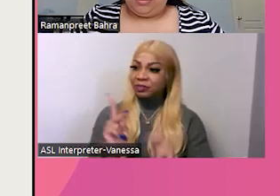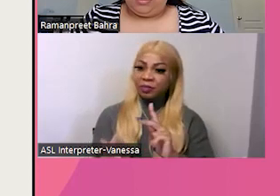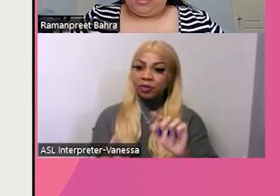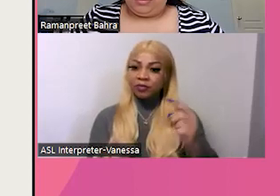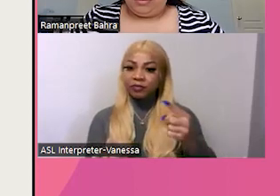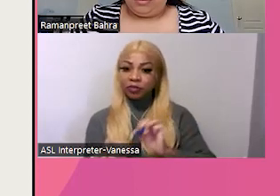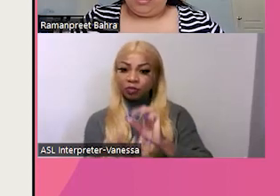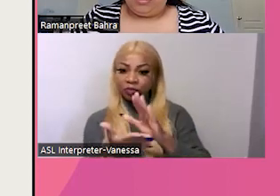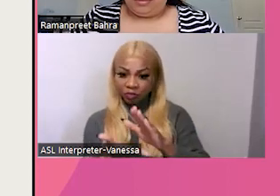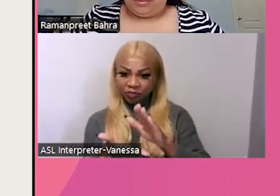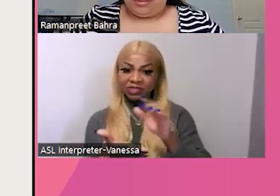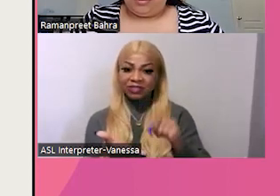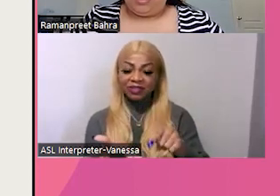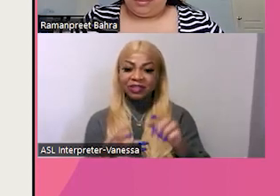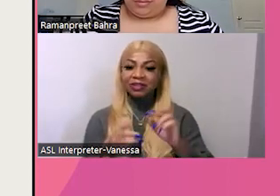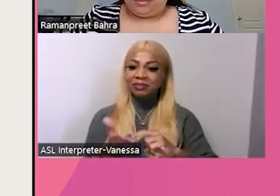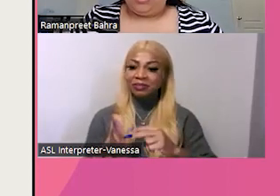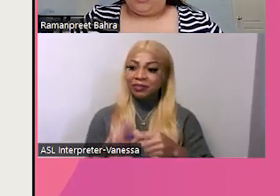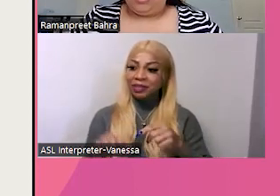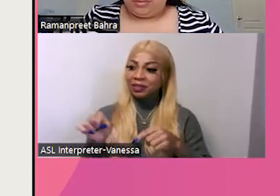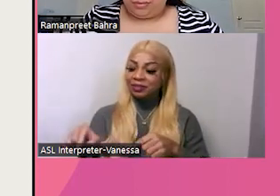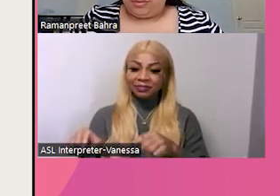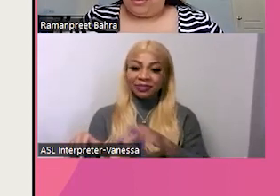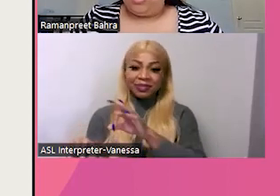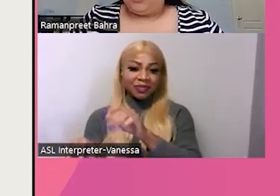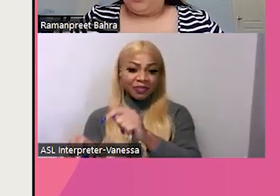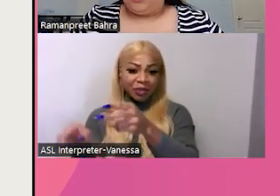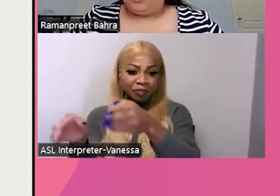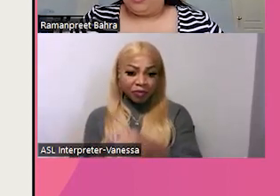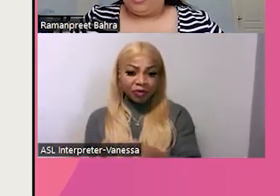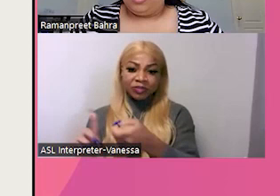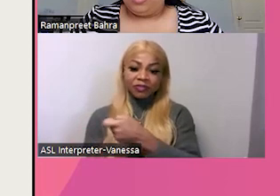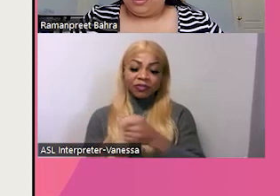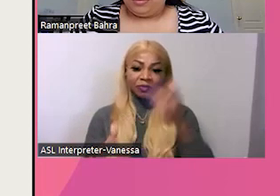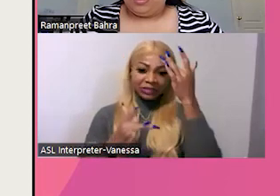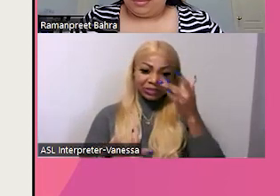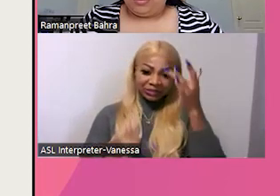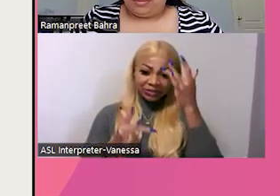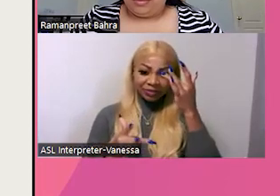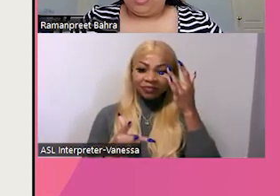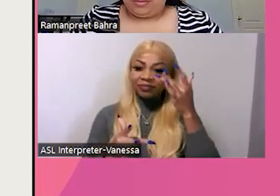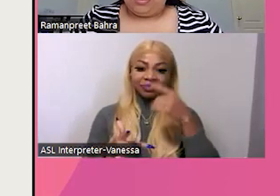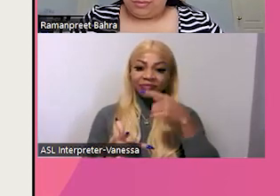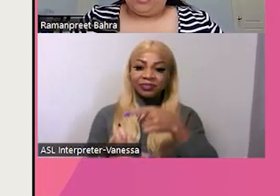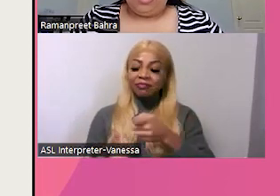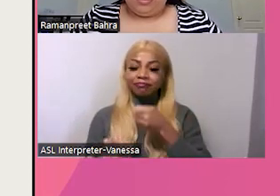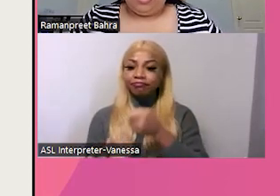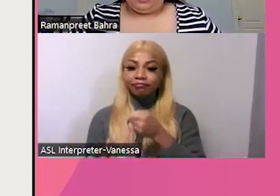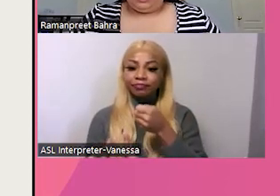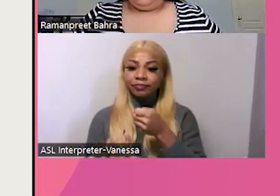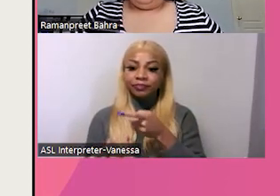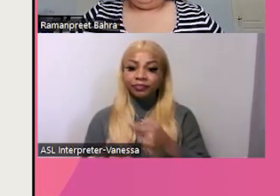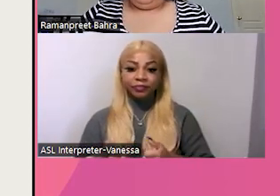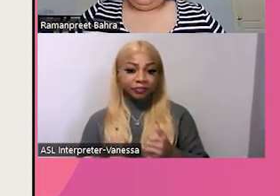d'une approche personne d'abord qui est censée différencier la personne corpulente de la maladie